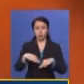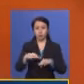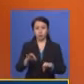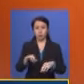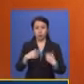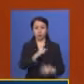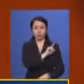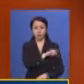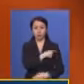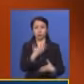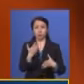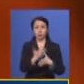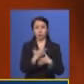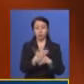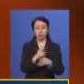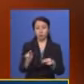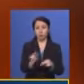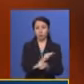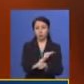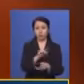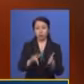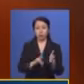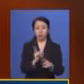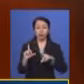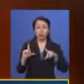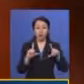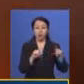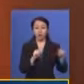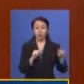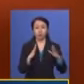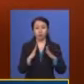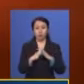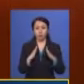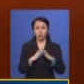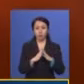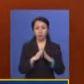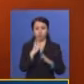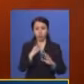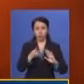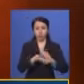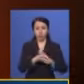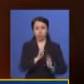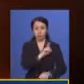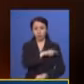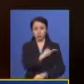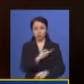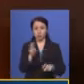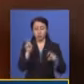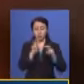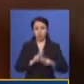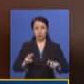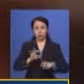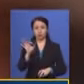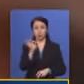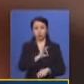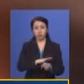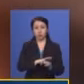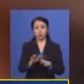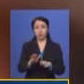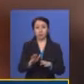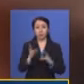после оказания медицинской помощи в лечебных учреждениях города отправили домой. Как показало заключение о медицинском освидетельствовании, на